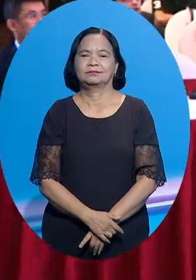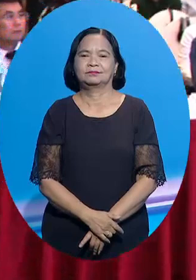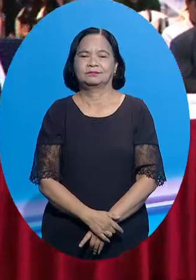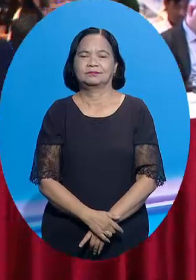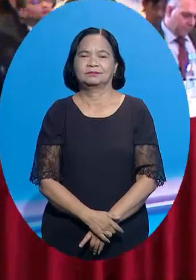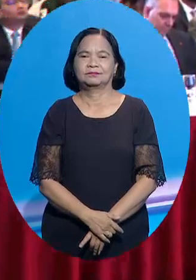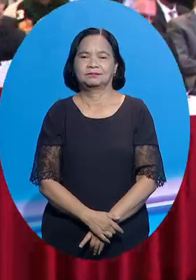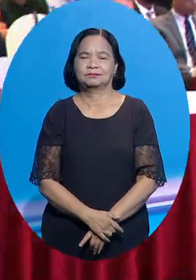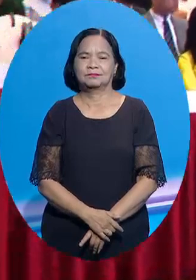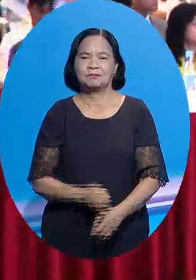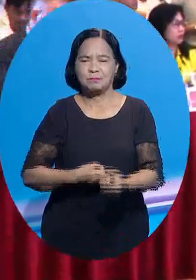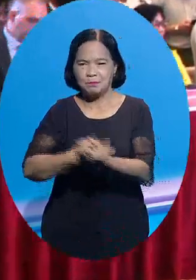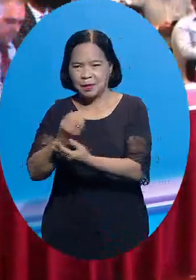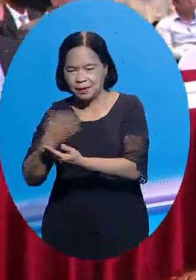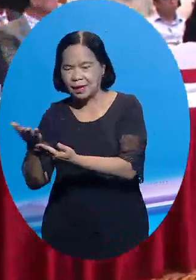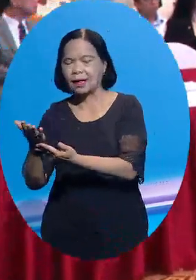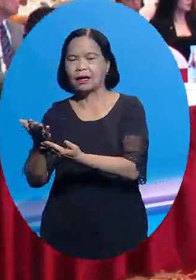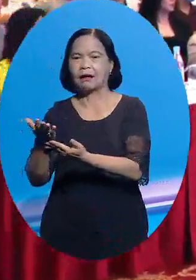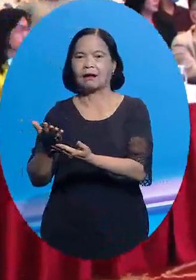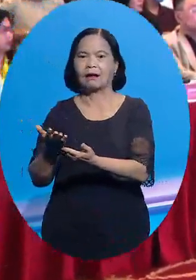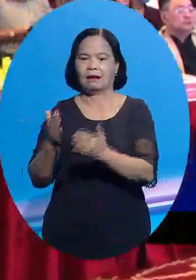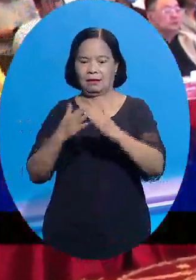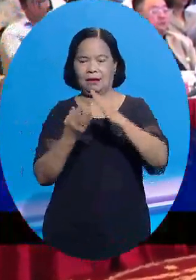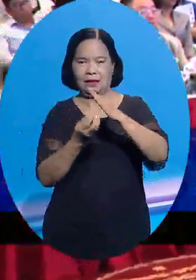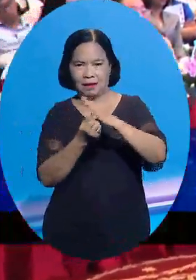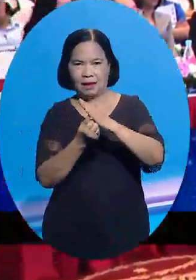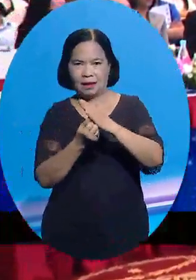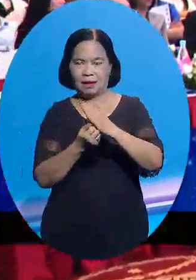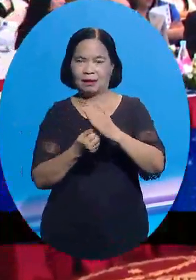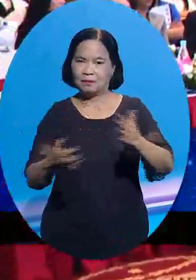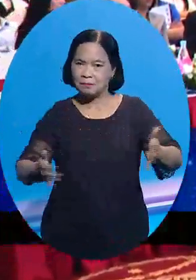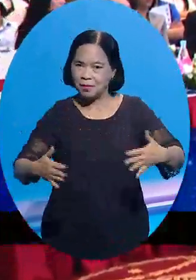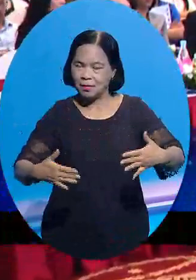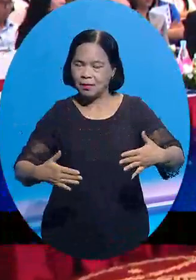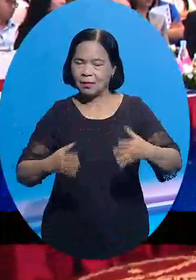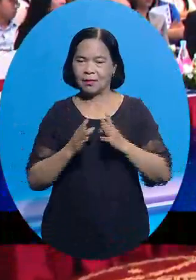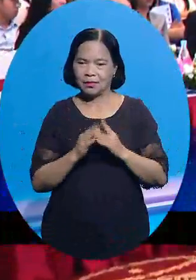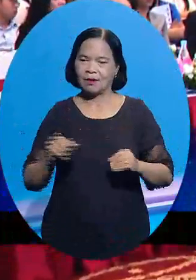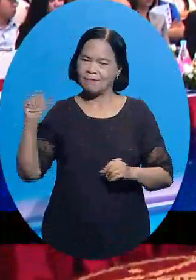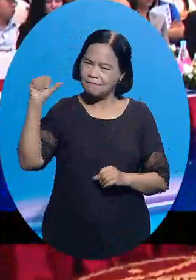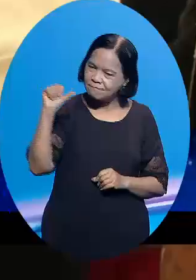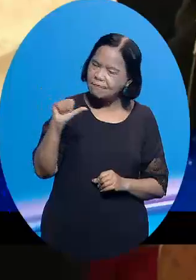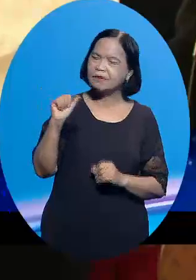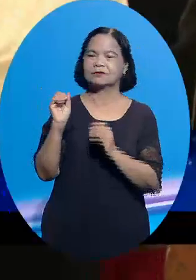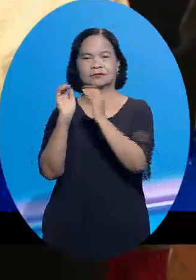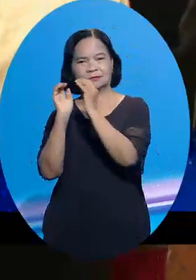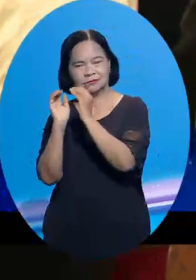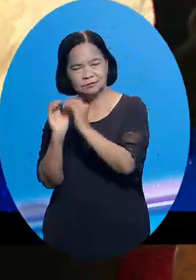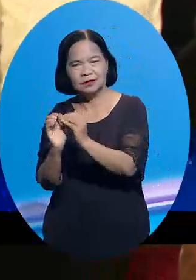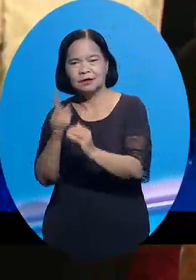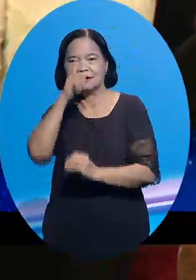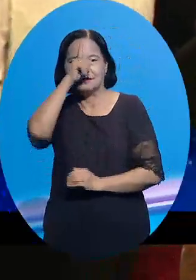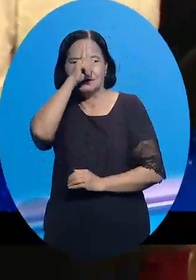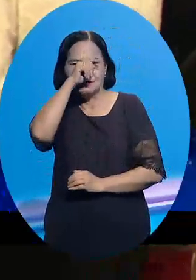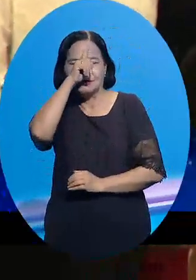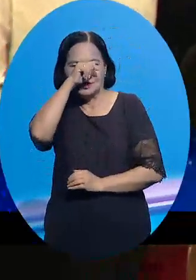về mặt kinh doanh ngân hàng sẽ tiếp tục đẩy mạnh mở rộng tập khách hàng cá nhân và khách hàng doanh nghiệp vừa và nhỏ trong phạm vi khẩu vị rủi